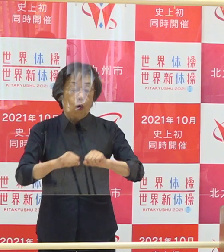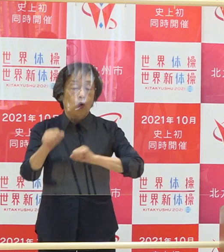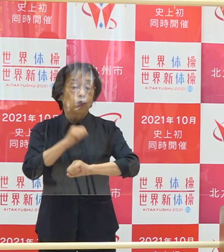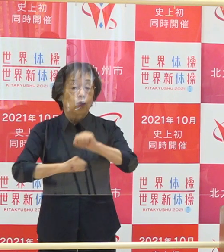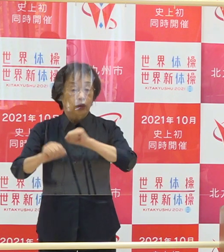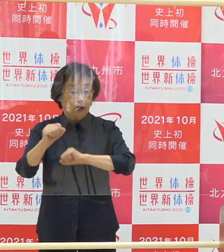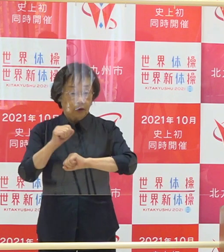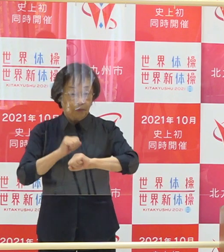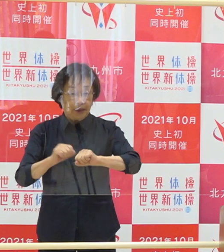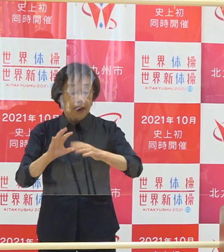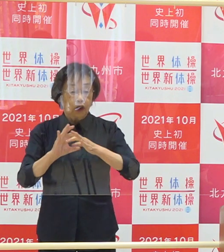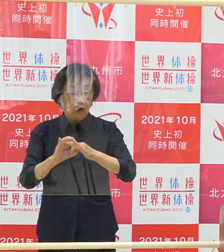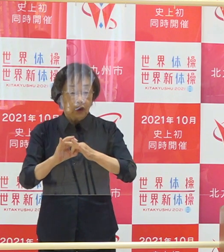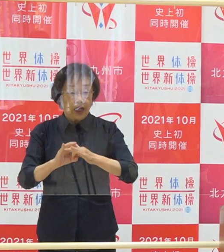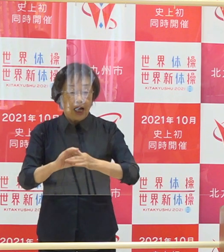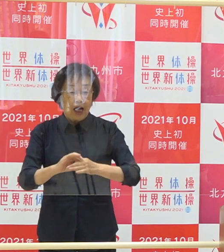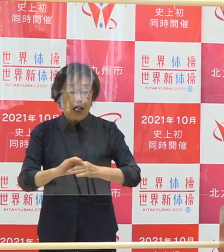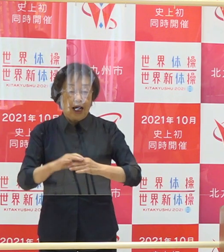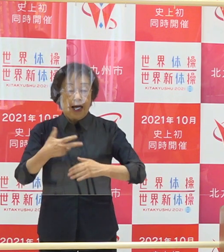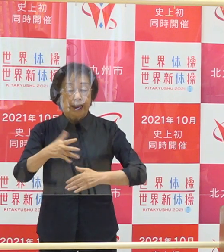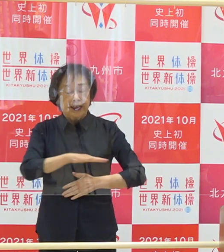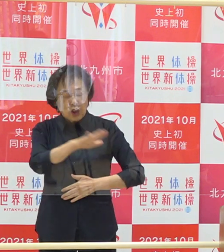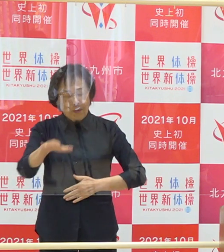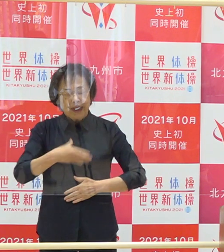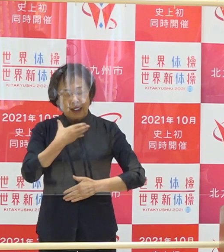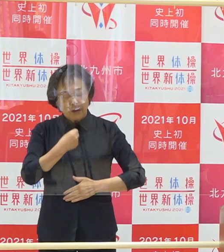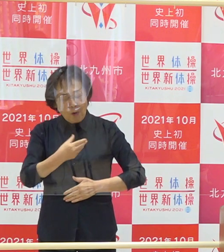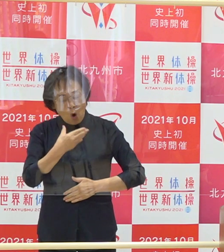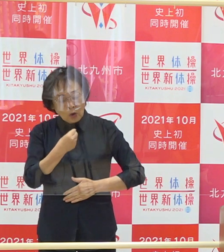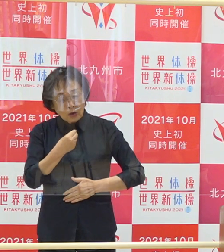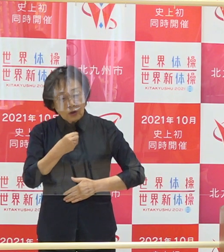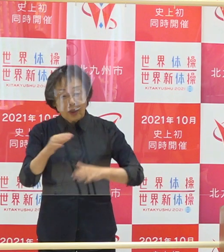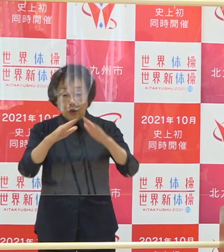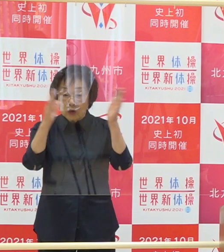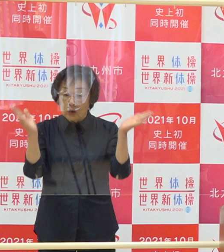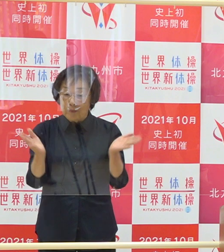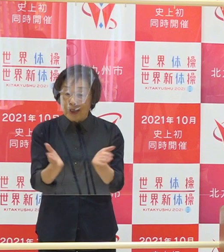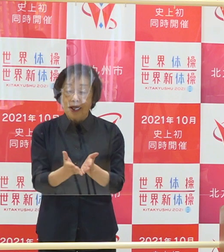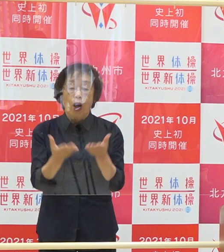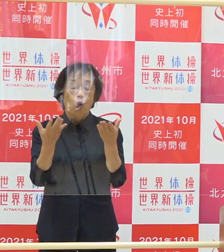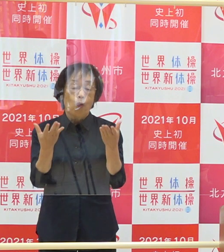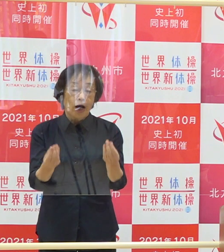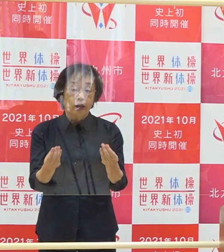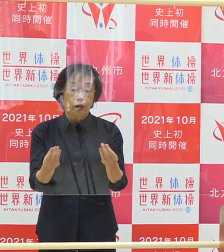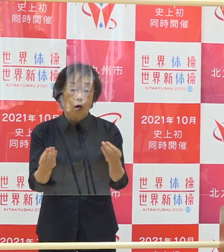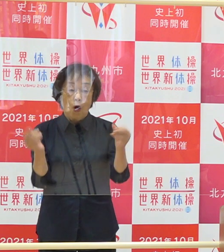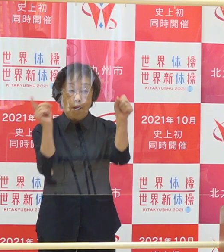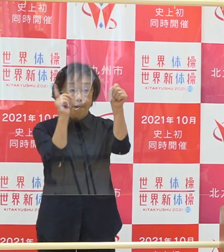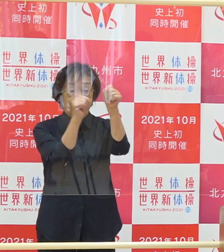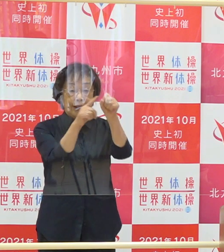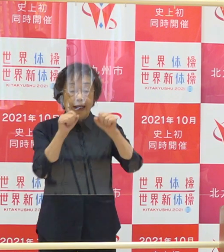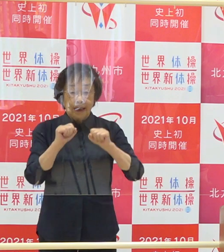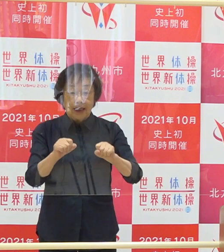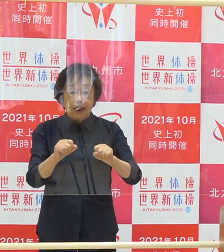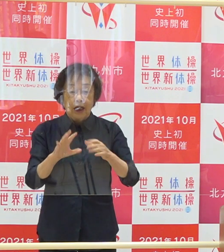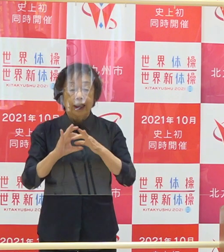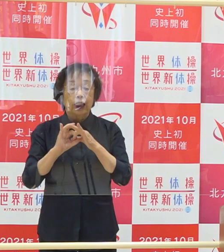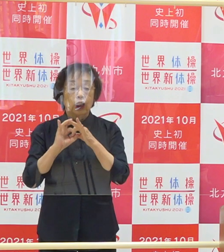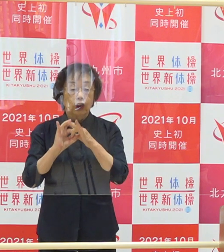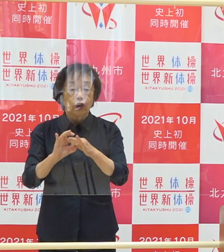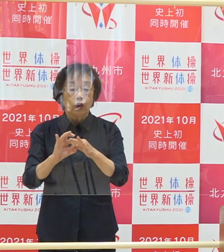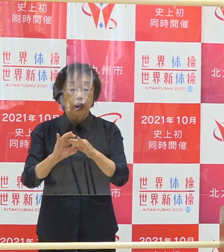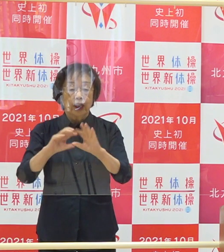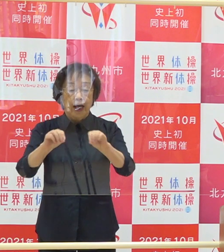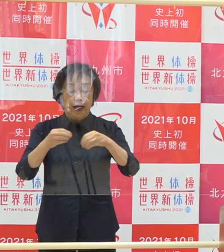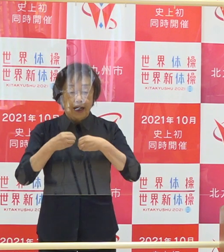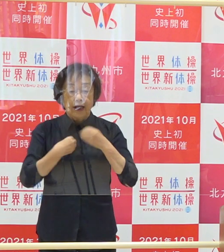される全ての市民のワクチン接種の完了を目指します。引き続き感染拡大防止、適切